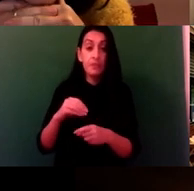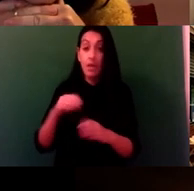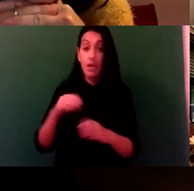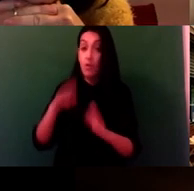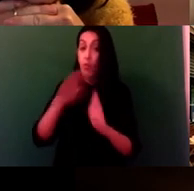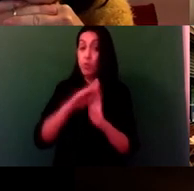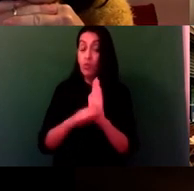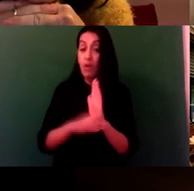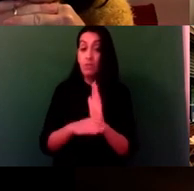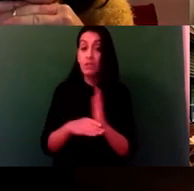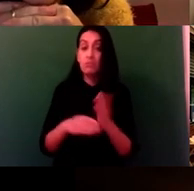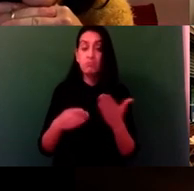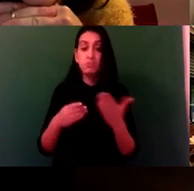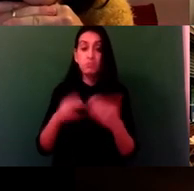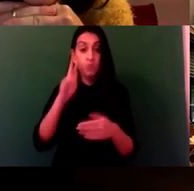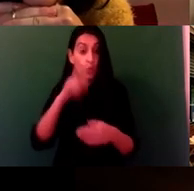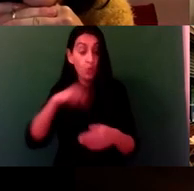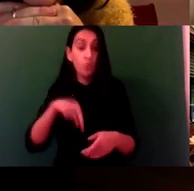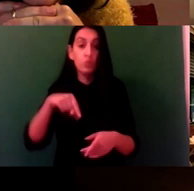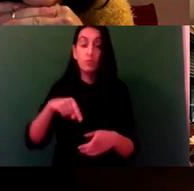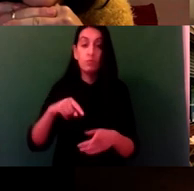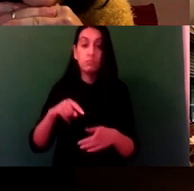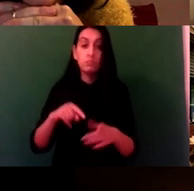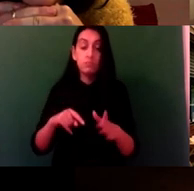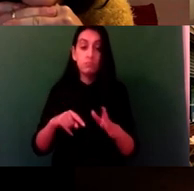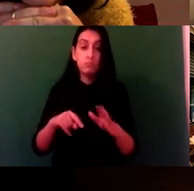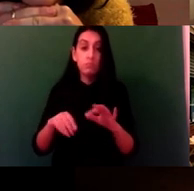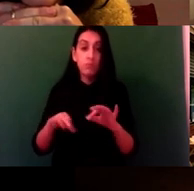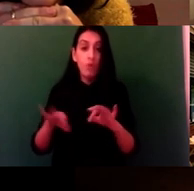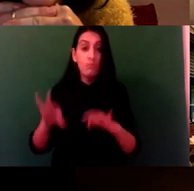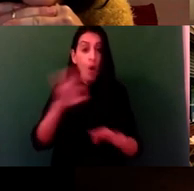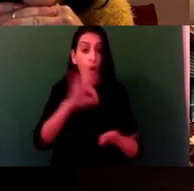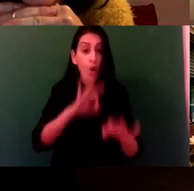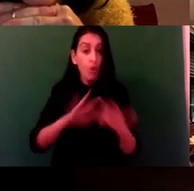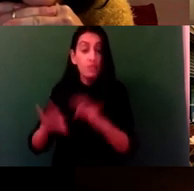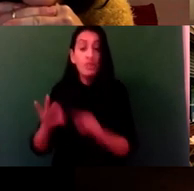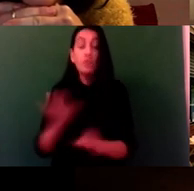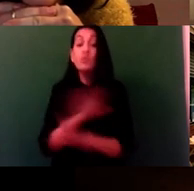arasındaki organizasyonun dahi henüz oturmadığı bir şeyde, sistemde